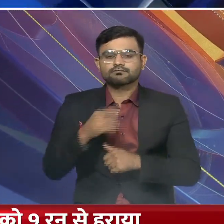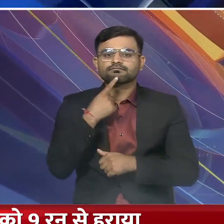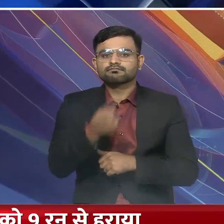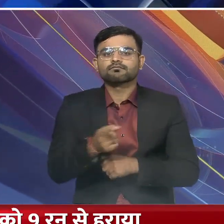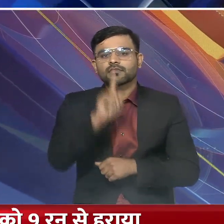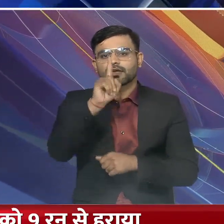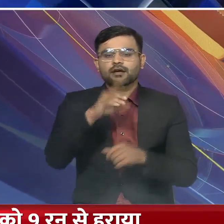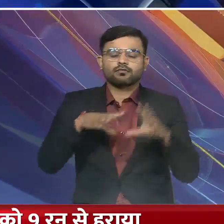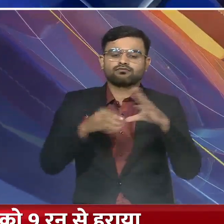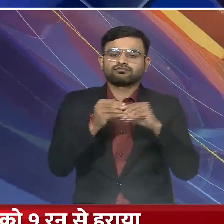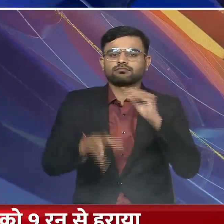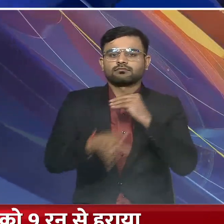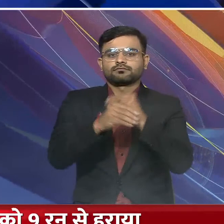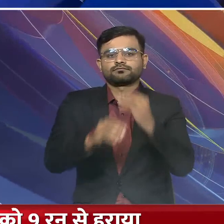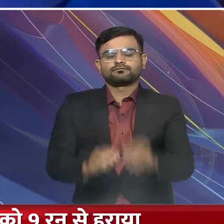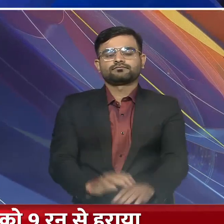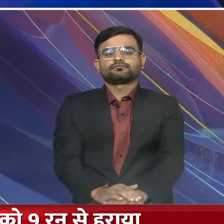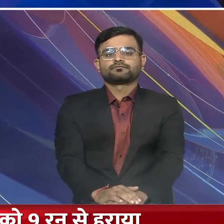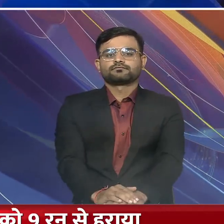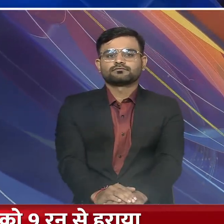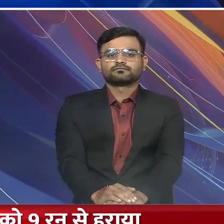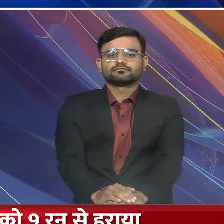एक शून्य की बढ़त